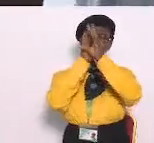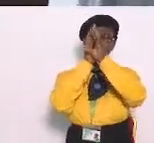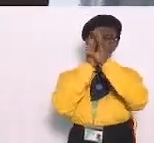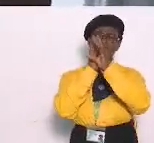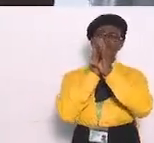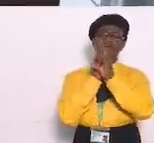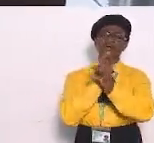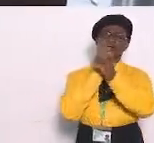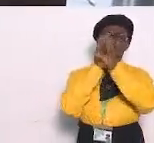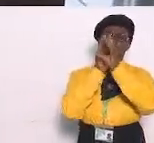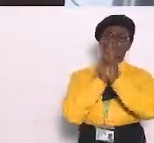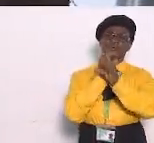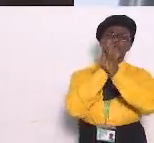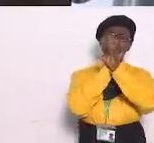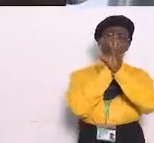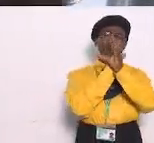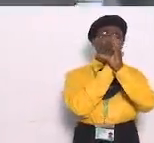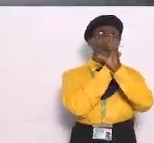encore